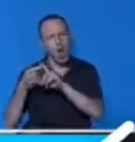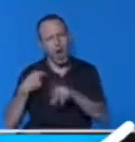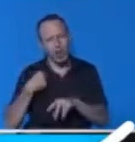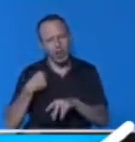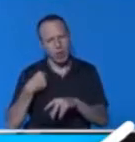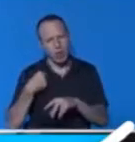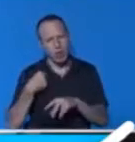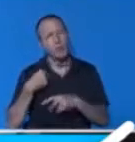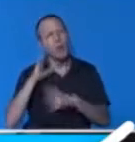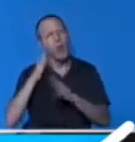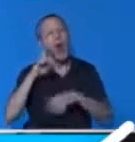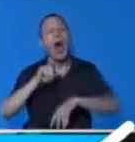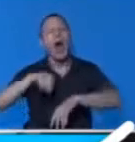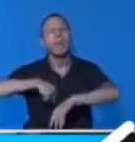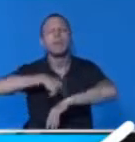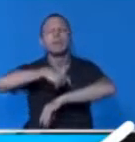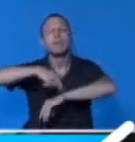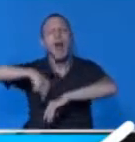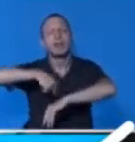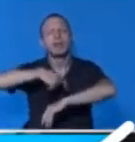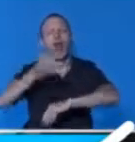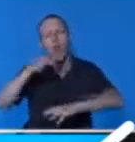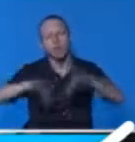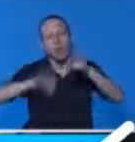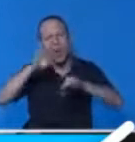במשך כל כך הרבה זמן, לעוד מאוד מערכות בחירות,